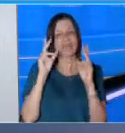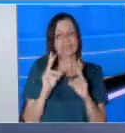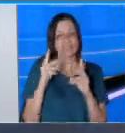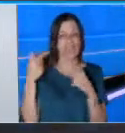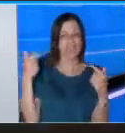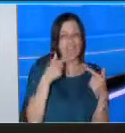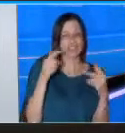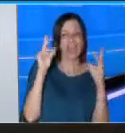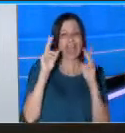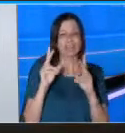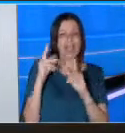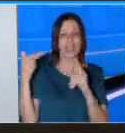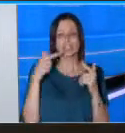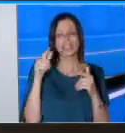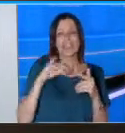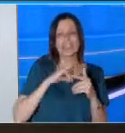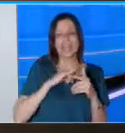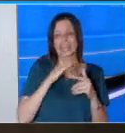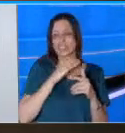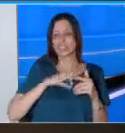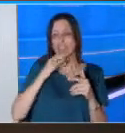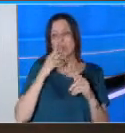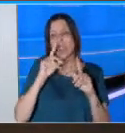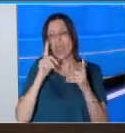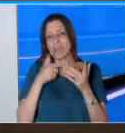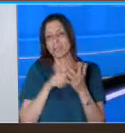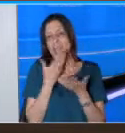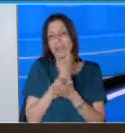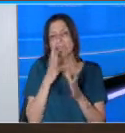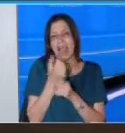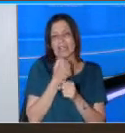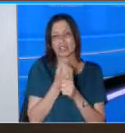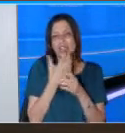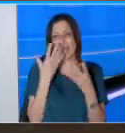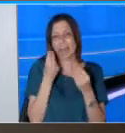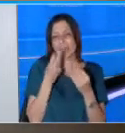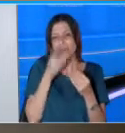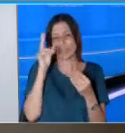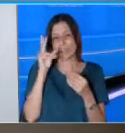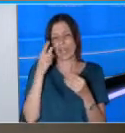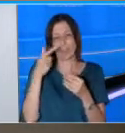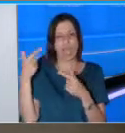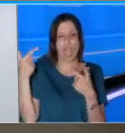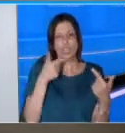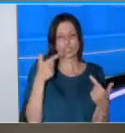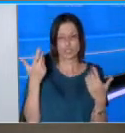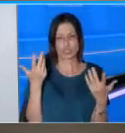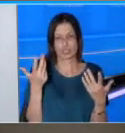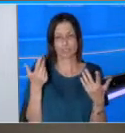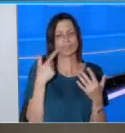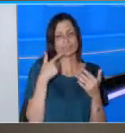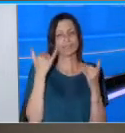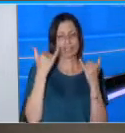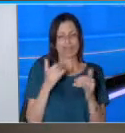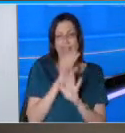היא אינטרס שלנו. למה? כי אין לנו מה לעשות הרבה יותר באש. ברור. טוב, וצריך לומר גם